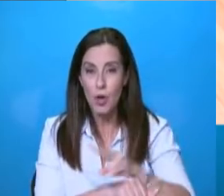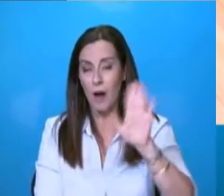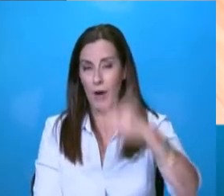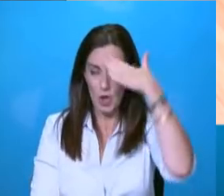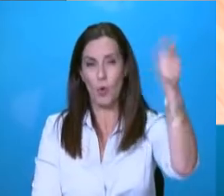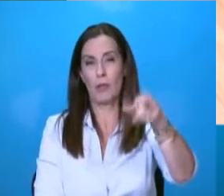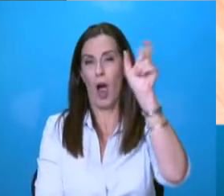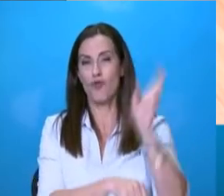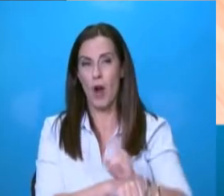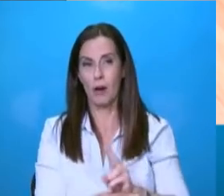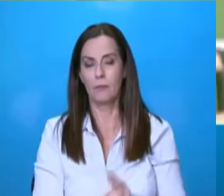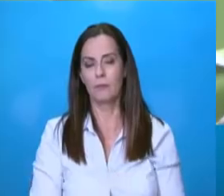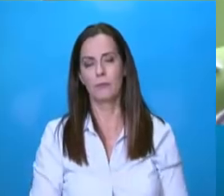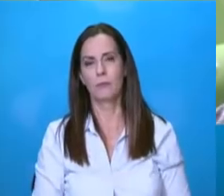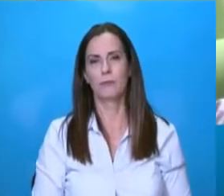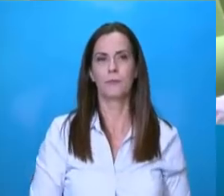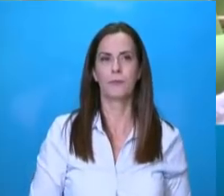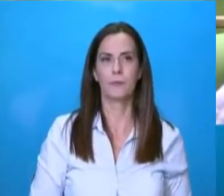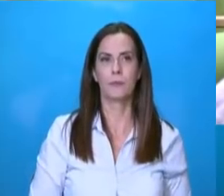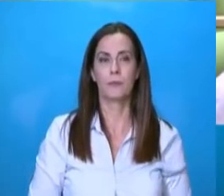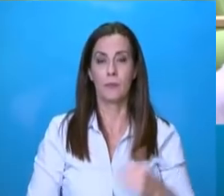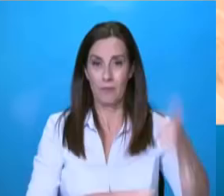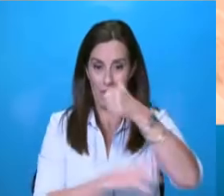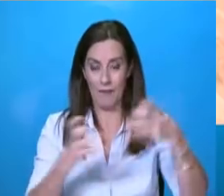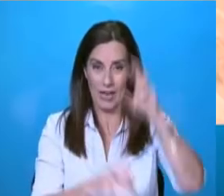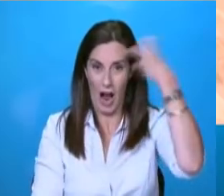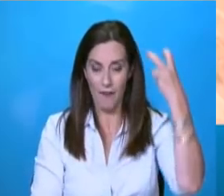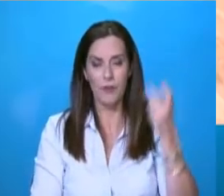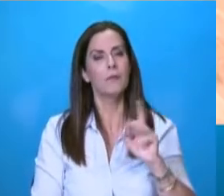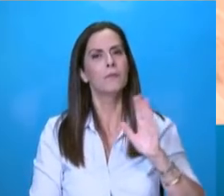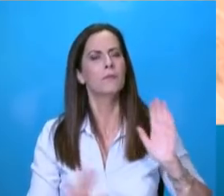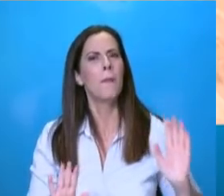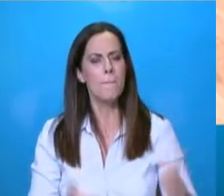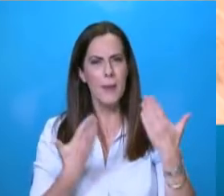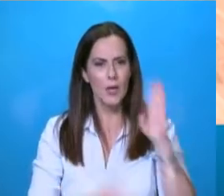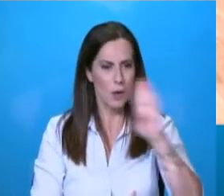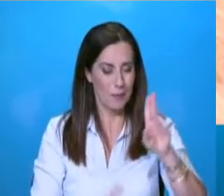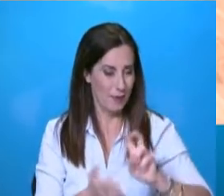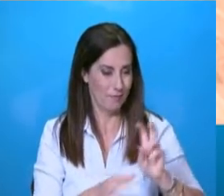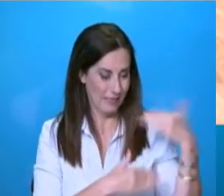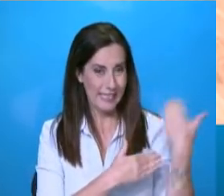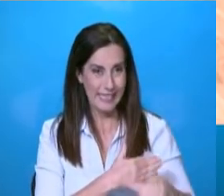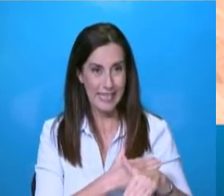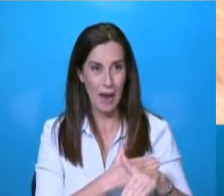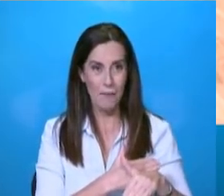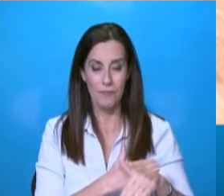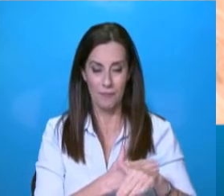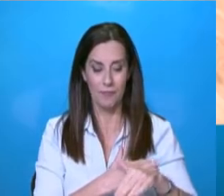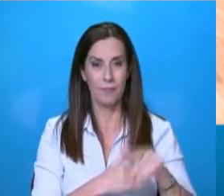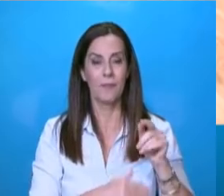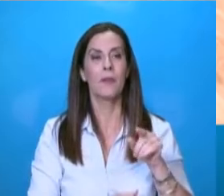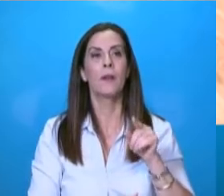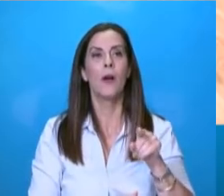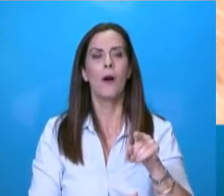חברי הכנסת. עודה לא הסתפק בכך, ומיד כשנתניהו ירד מהבמה באודיטוריום של הכנסת,